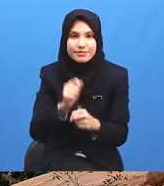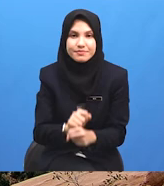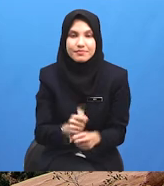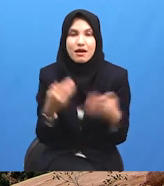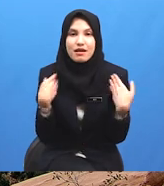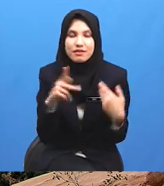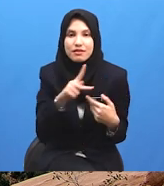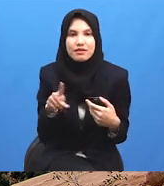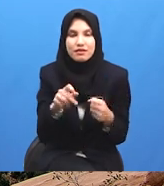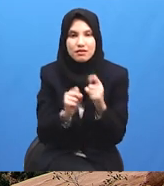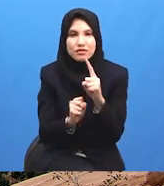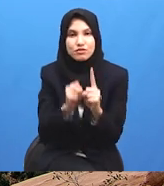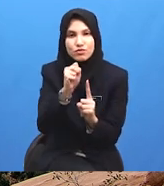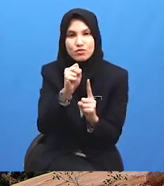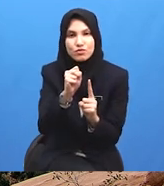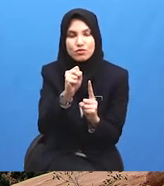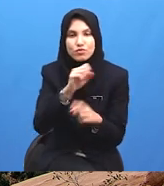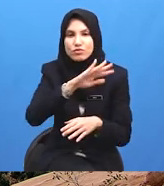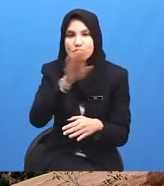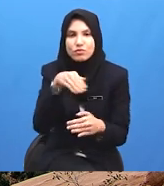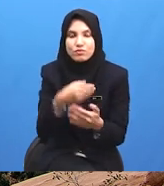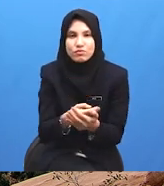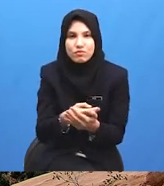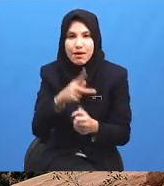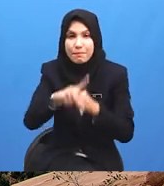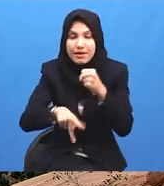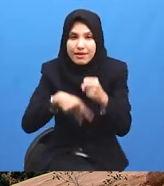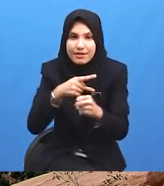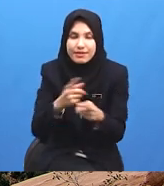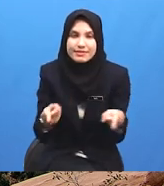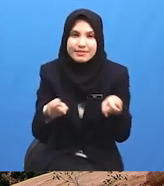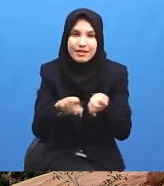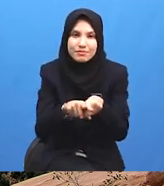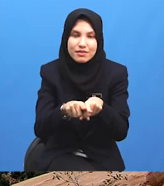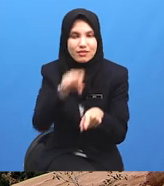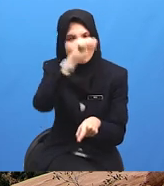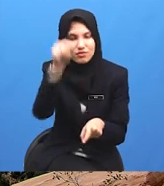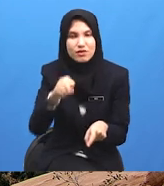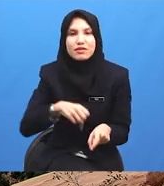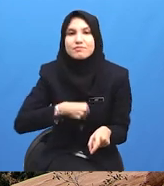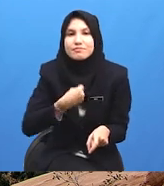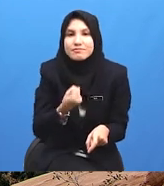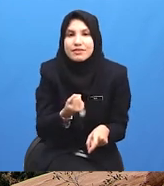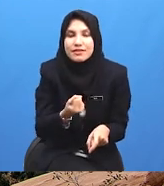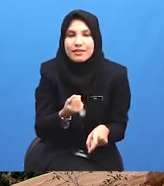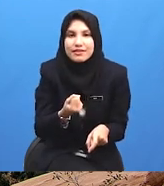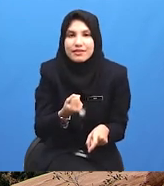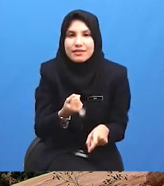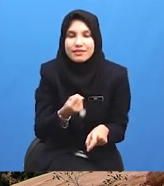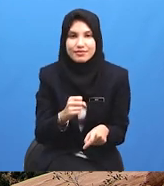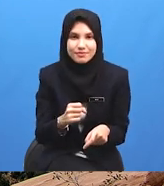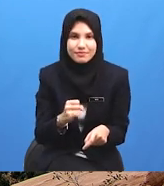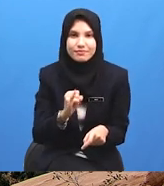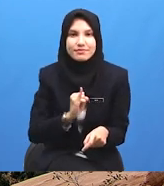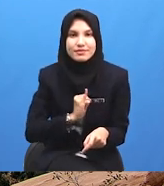Adakah suhu setiap planet sama? Soalan ini memang menarik. Biar cikgu terangkan.